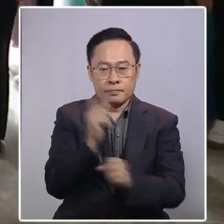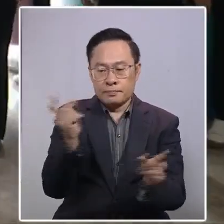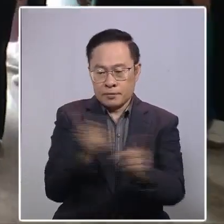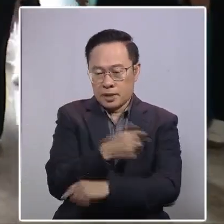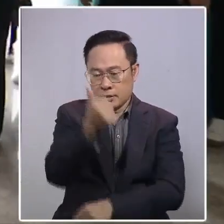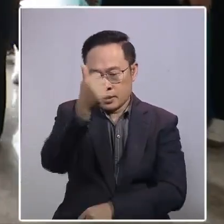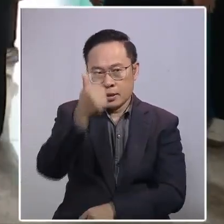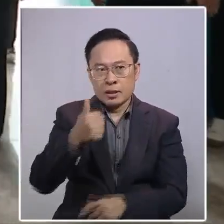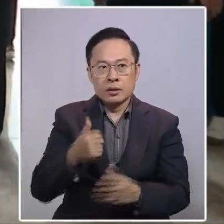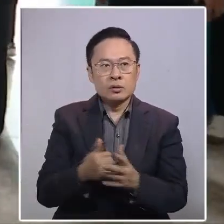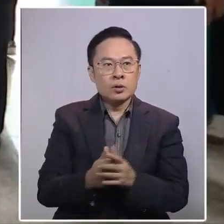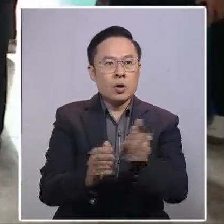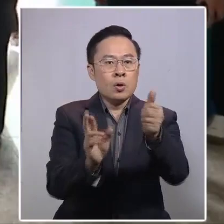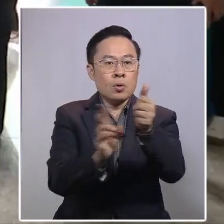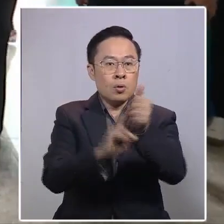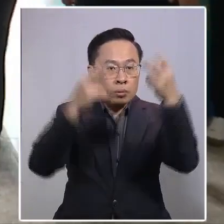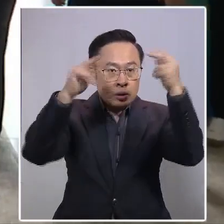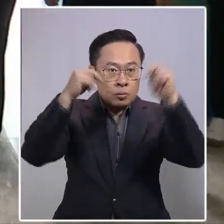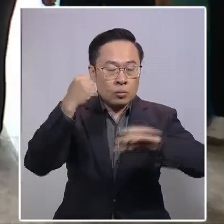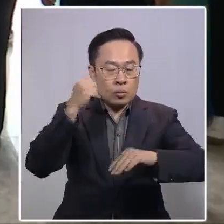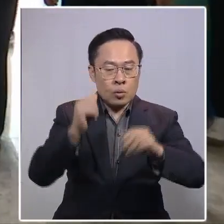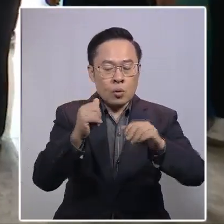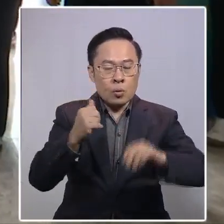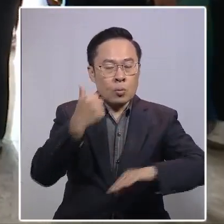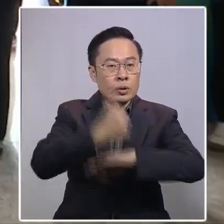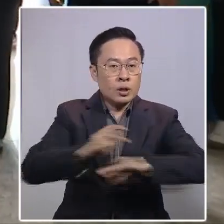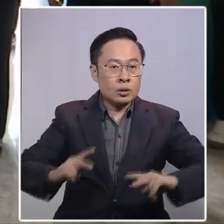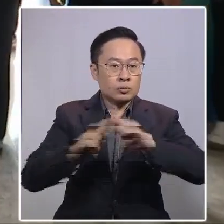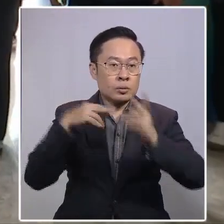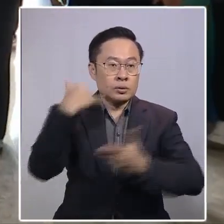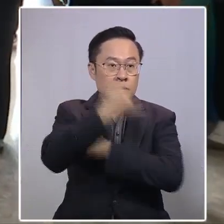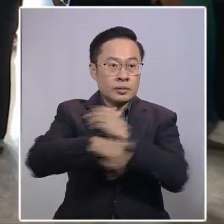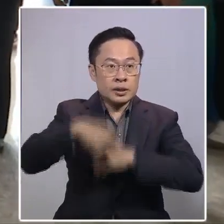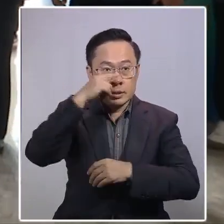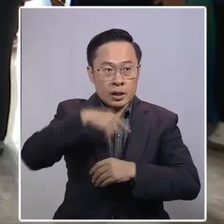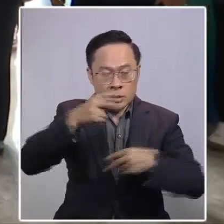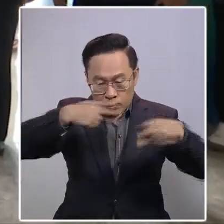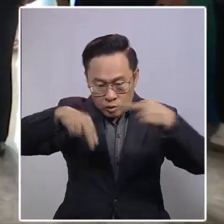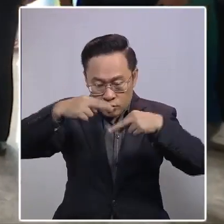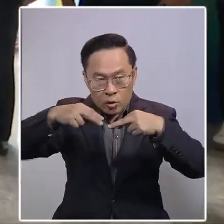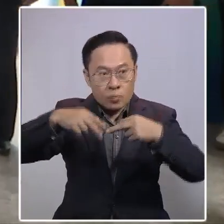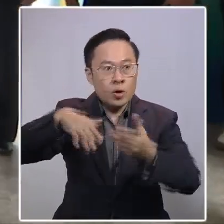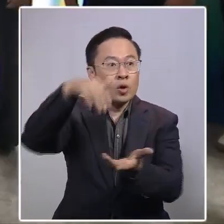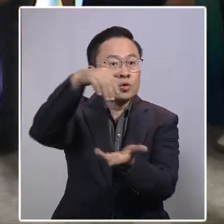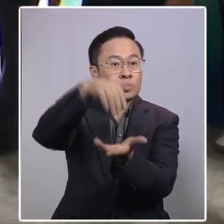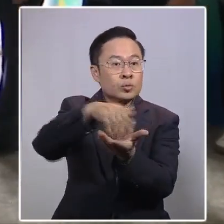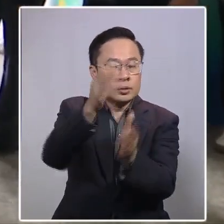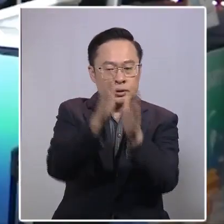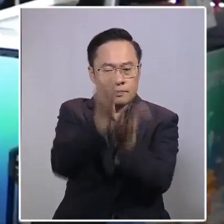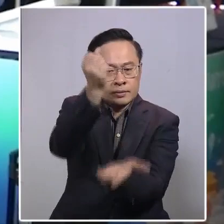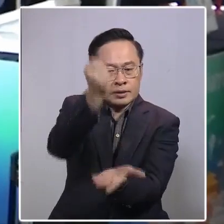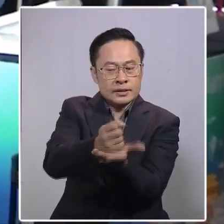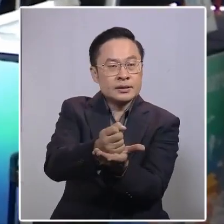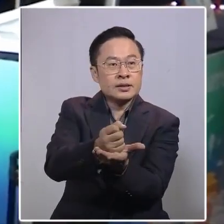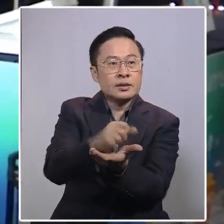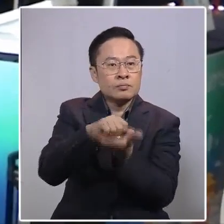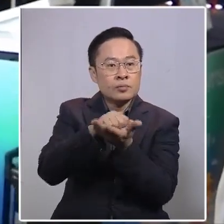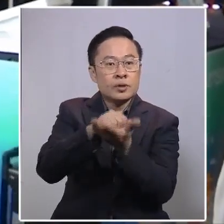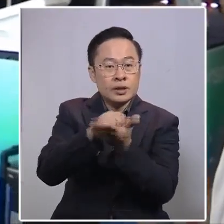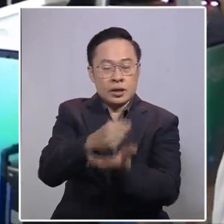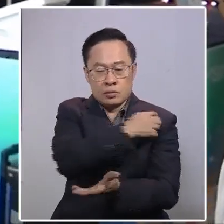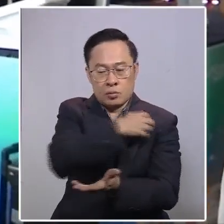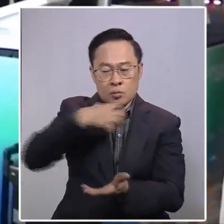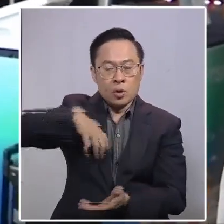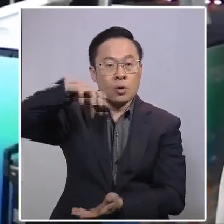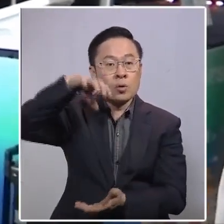องนายกรัฐมนตรีและรัฐมนตรีว่าการกระทรวงการต่างประเทศก็ลงพื้นที่ตรวจเยี่ยมหน่วยหนังสือเดินทางเคลื่อนที่ของกรมการก